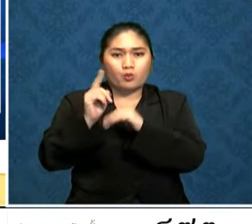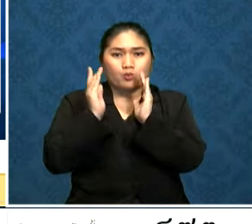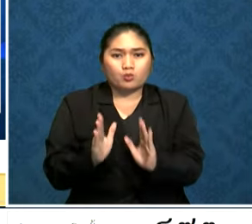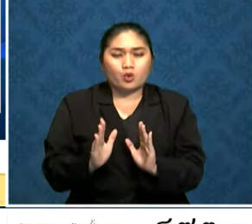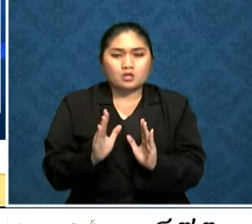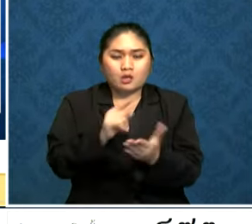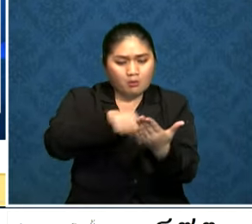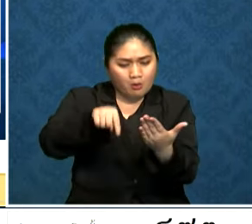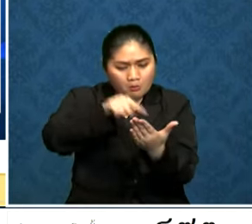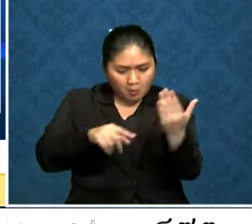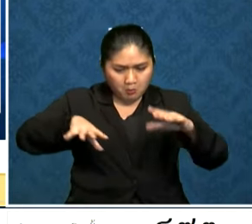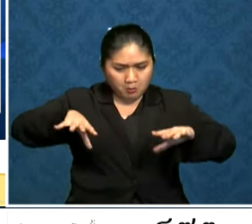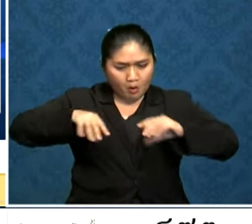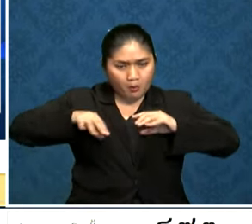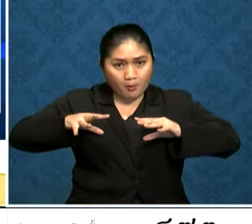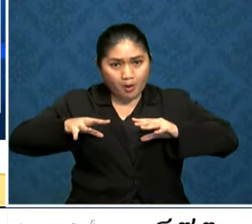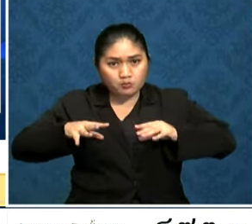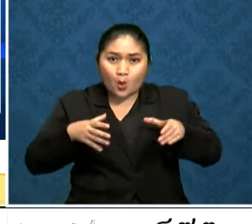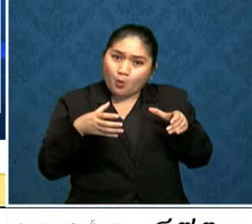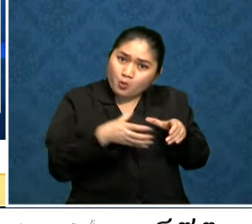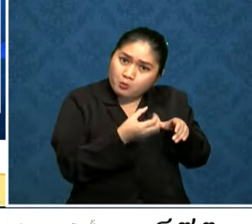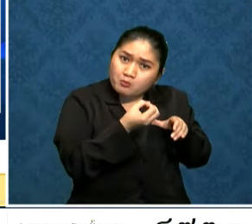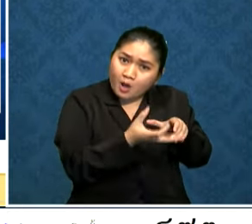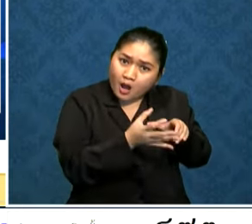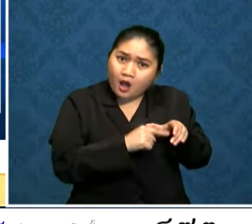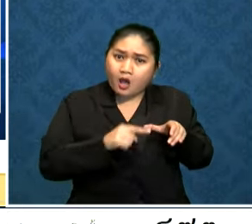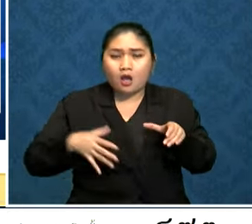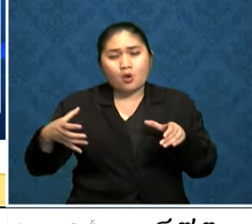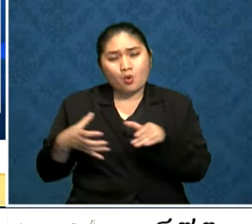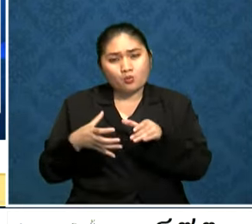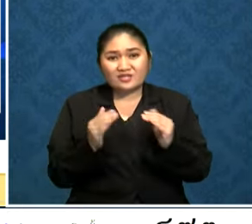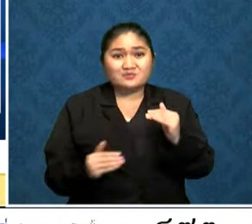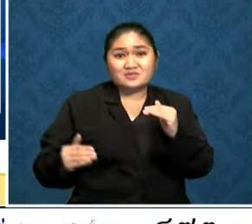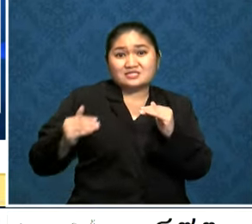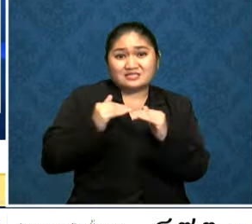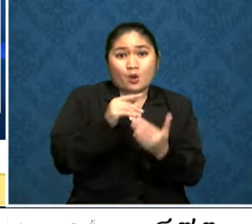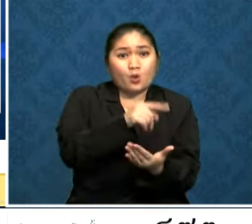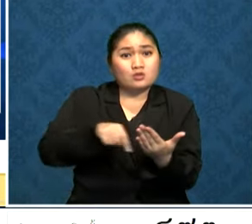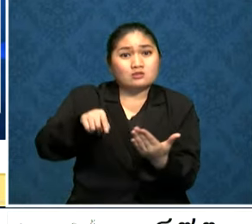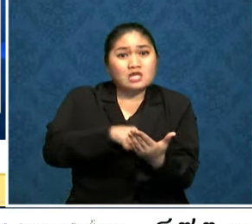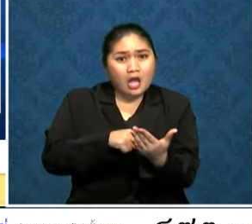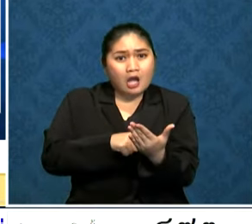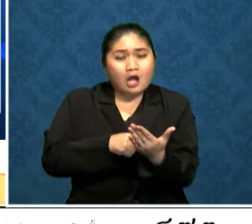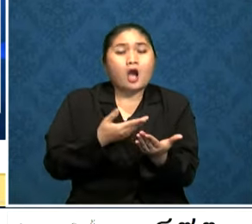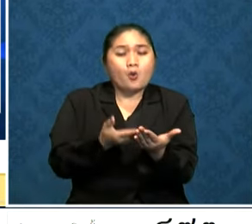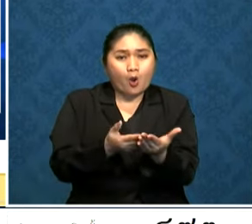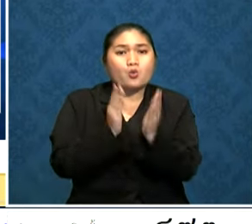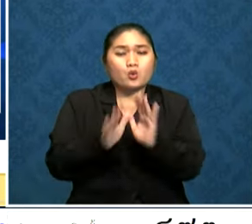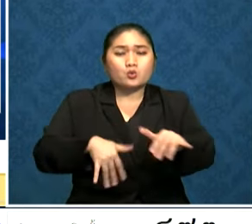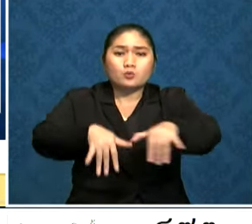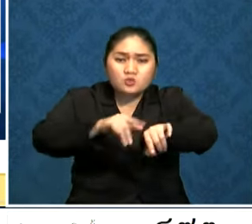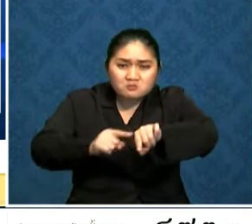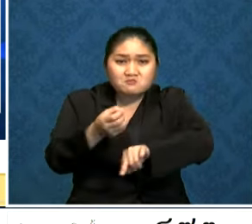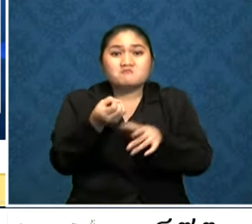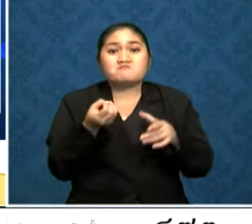คนทลคแนนเห็นชอบนั้นจะตองคดเป็เสียงข้างมากในบนดาคนที่มาใช้สธออกเสียงเพื่อยนยนว่าประชาชนส่วใหญ่นั้